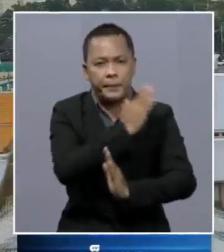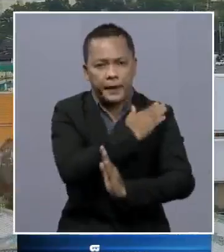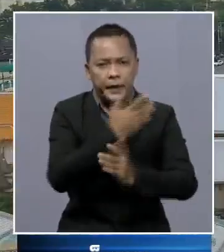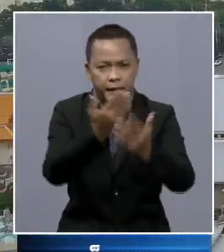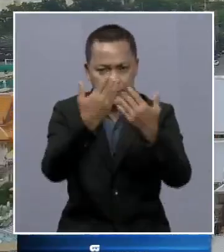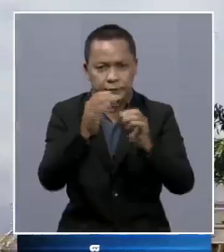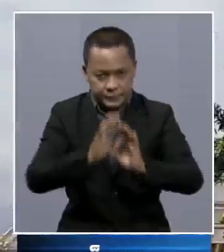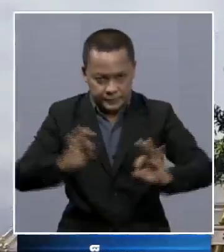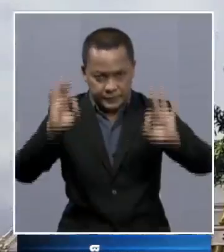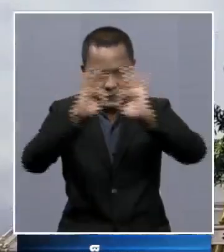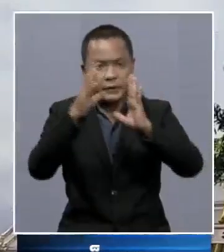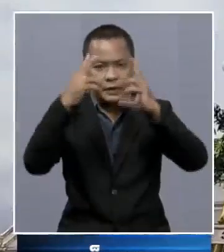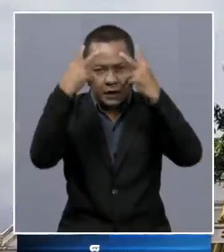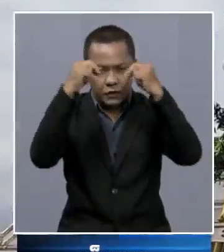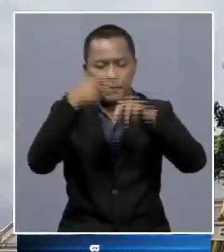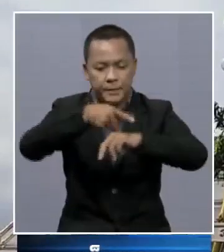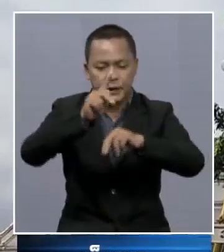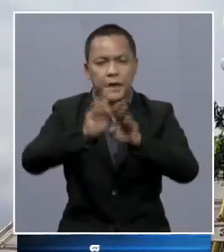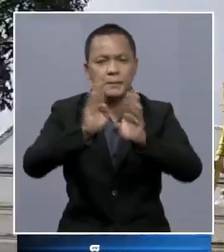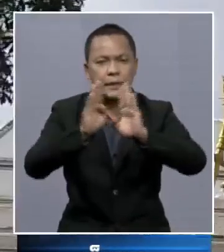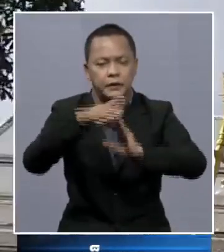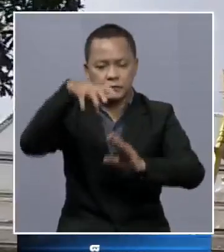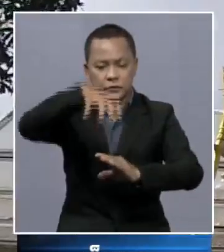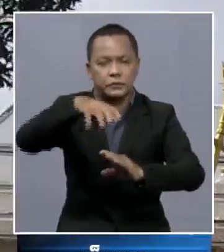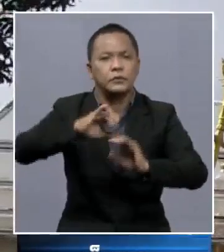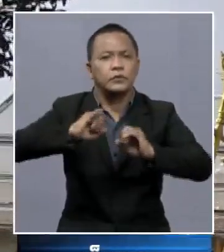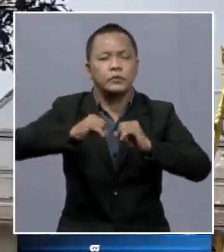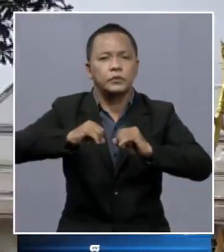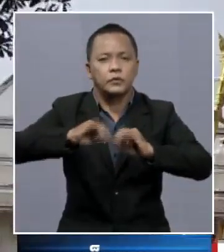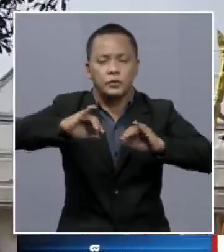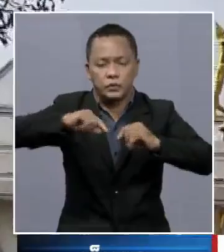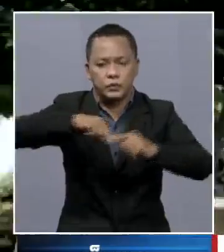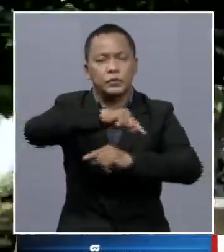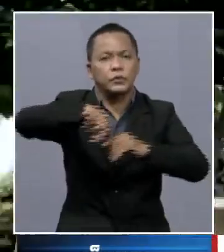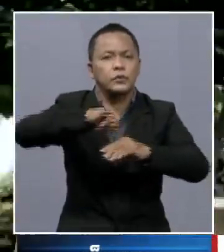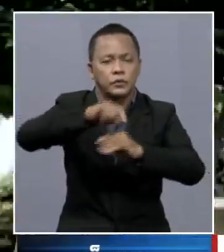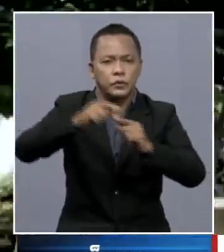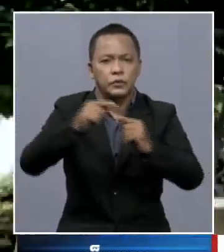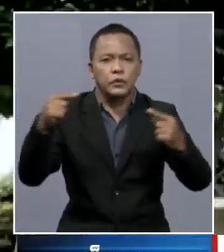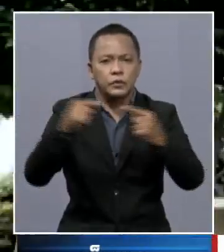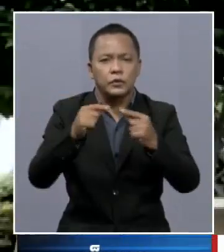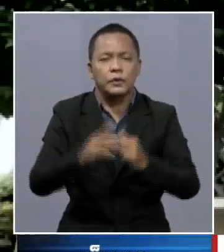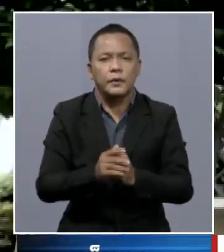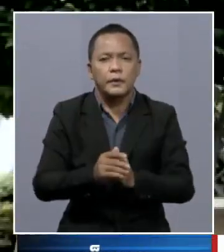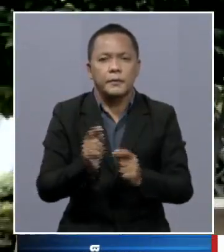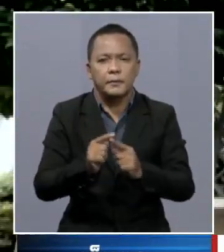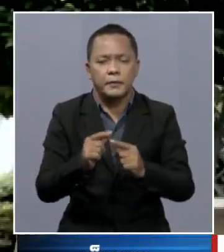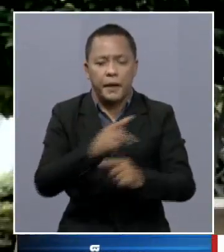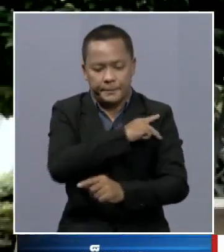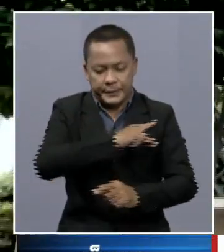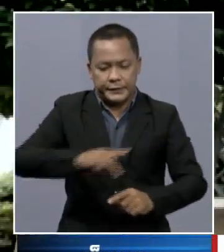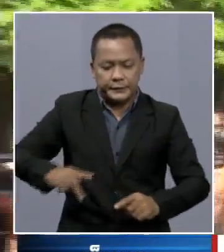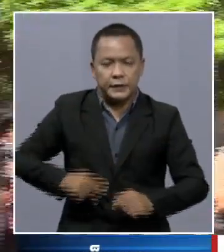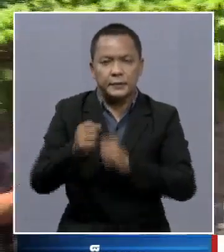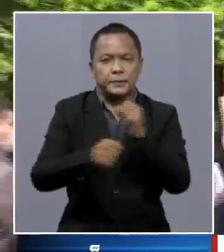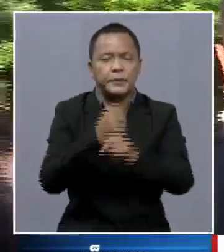แล้วก็ที่สำคัญนายกเหวาจะไปเปประทานในพิธีเปิดส่นสาธรณาเฉลิมพระเกียดเนองในโอกาสมหาโงคลพระรชพิธีบารมราชาพิเศ